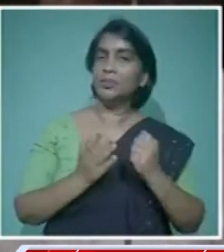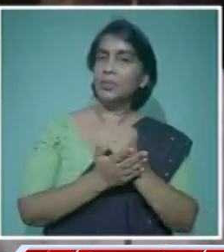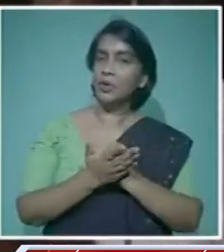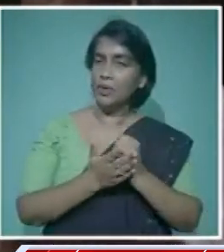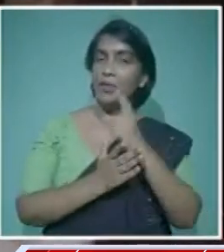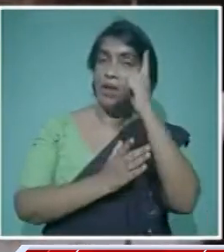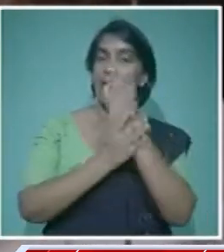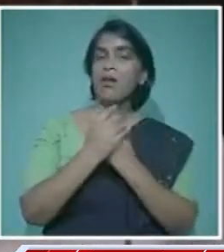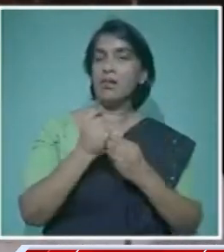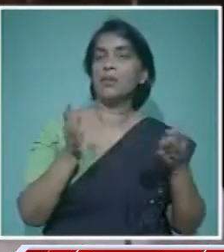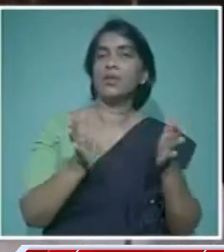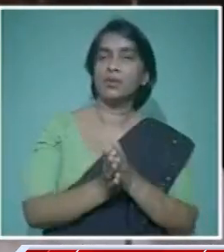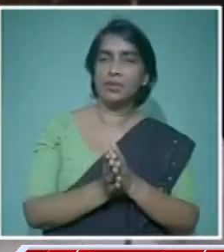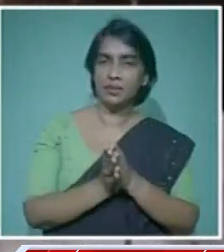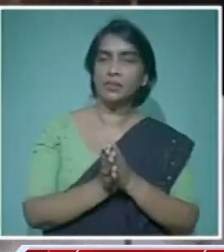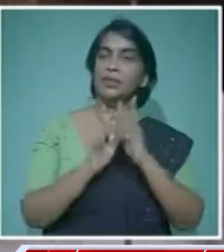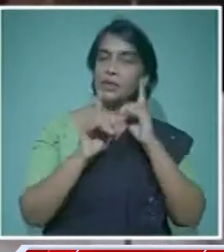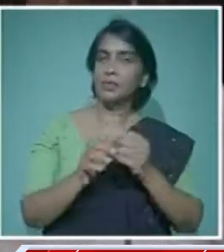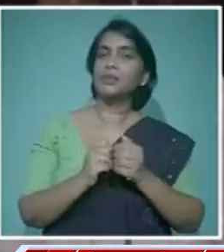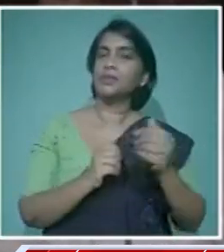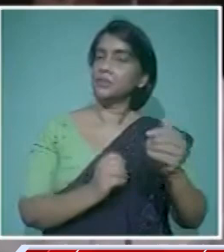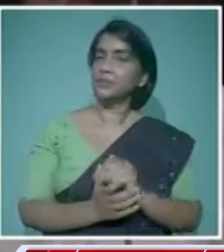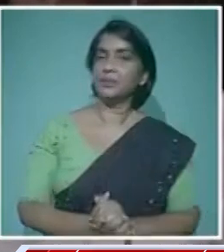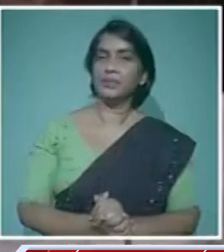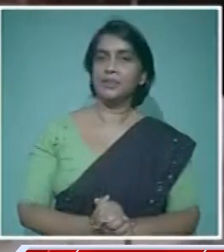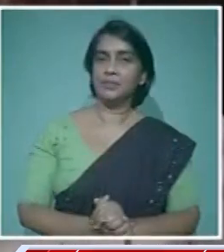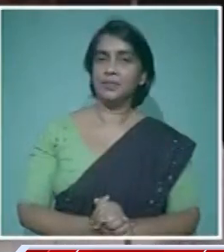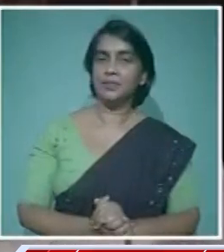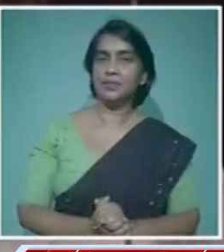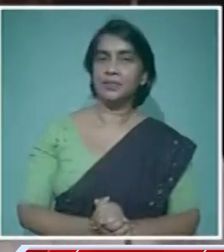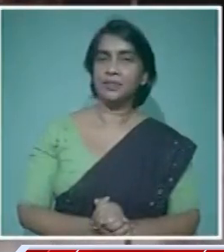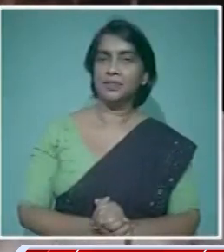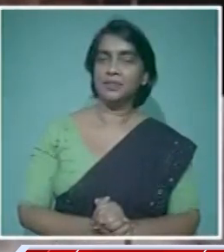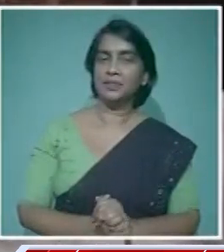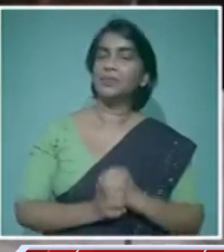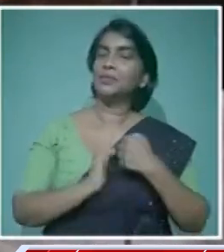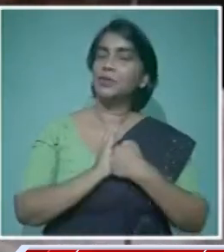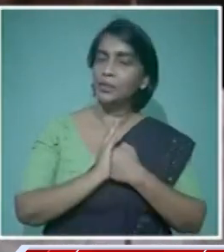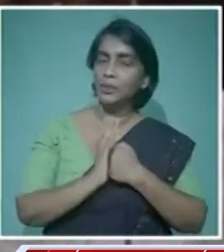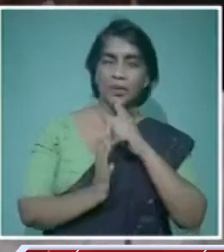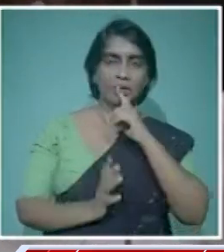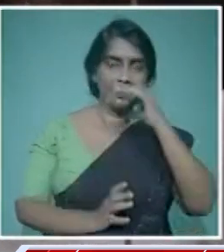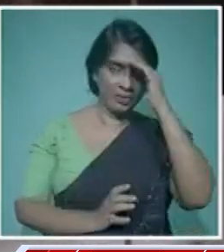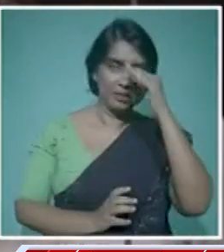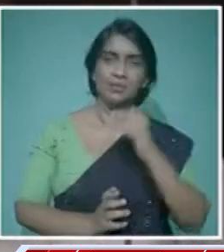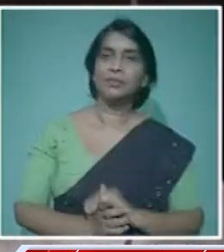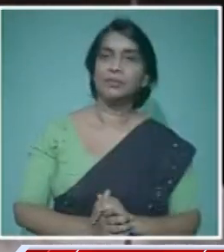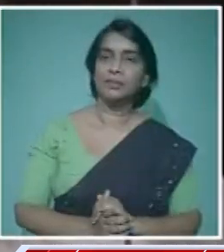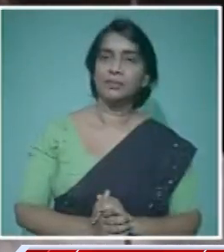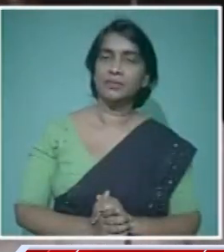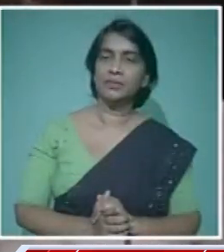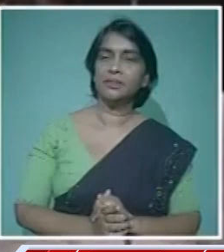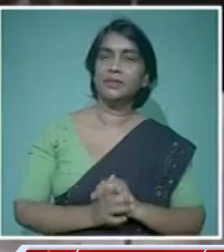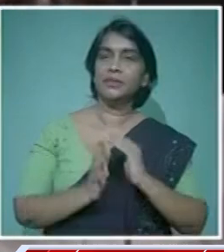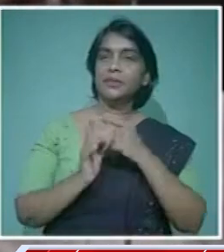ආගම් එකට සම්බන්ධ වුණා ඒ විදිහට කරන්න. ඒ වගේම ගරු කථානායකතුමනි මේ